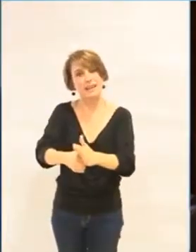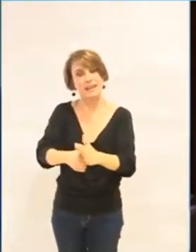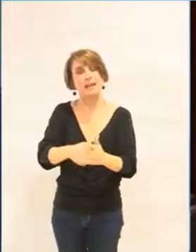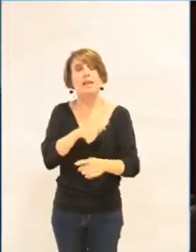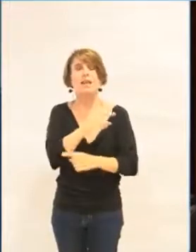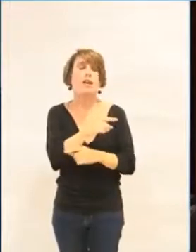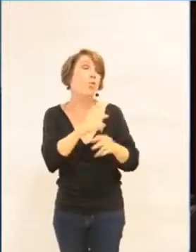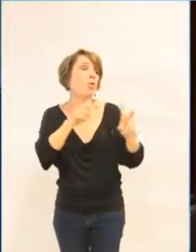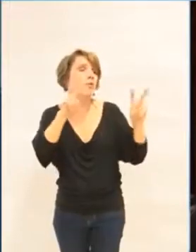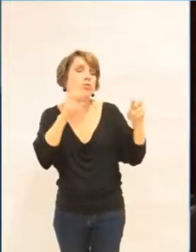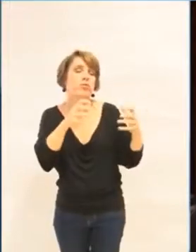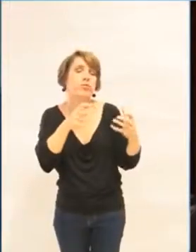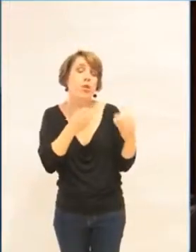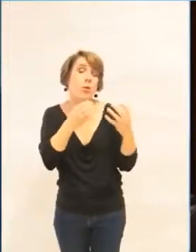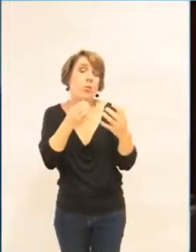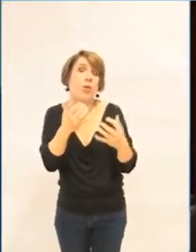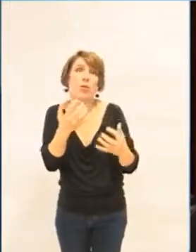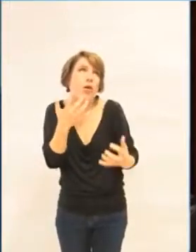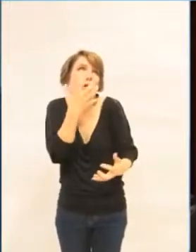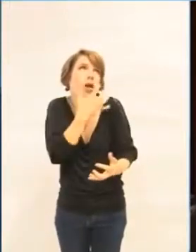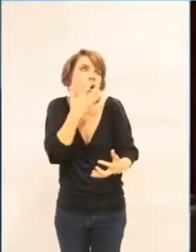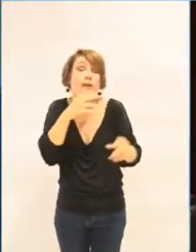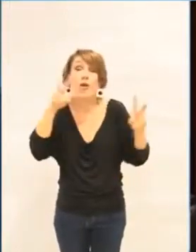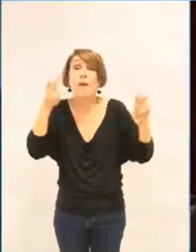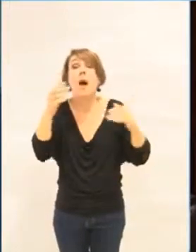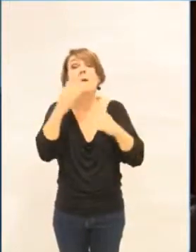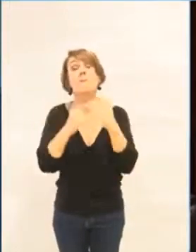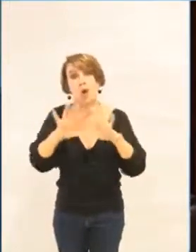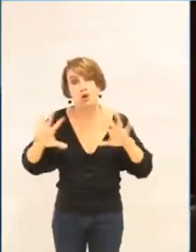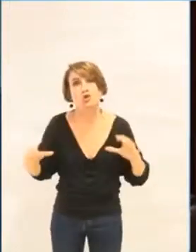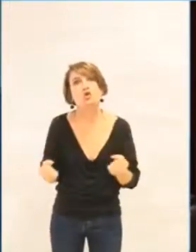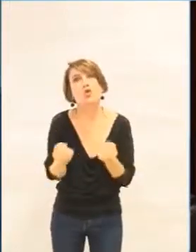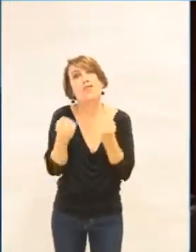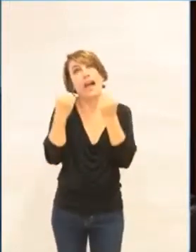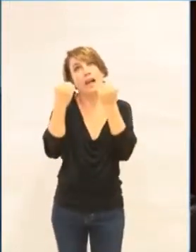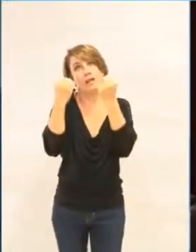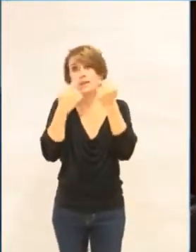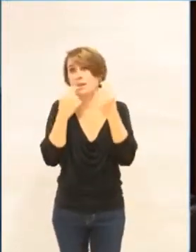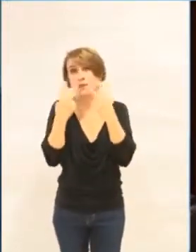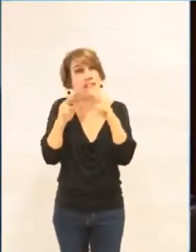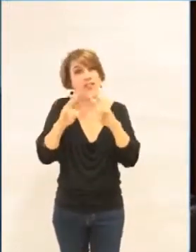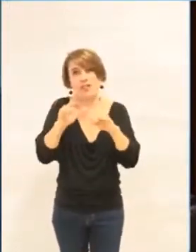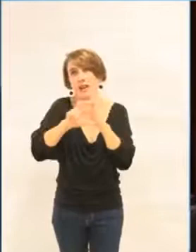plan de sauvegarde », utilisant tous les symboles destinés à faire passer le message d'une faillite annoncée.